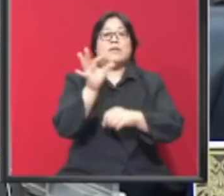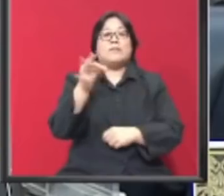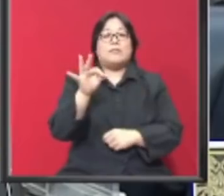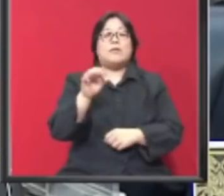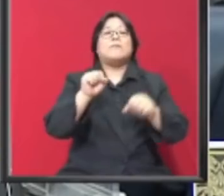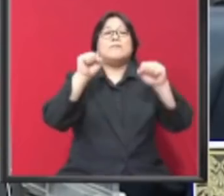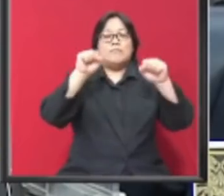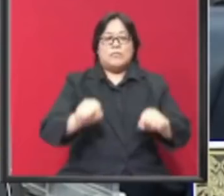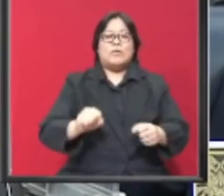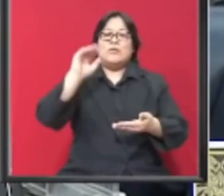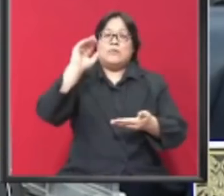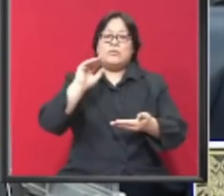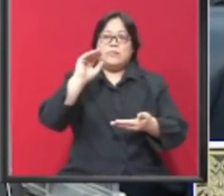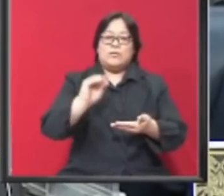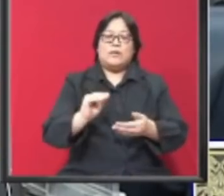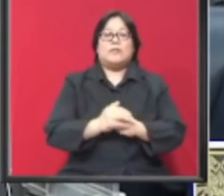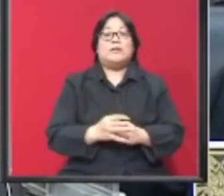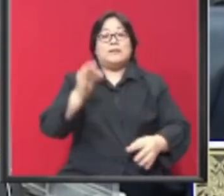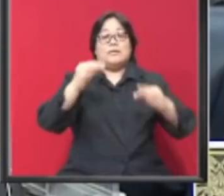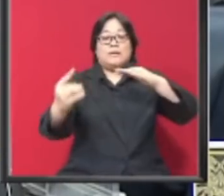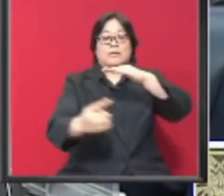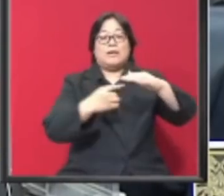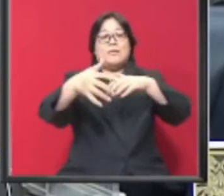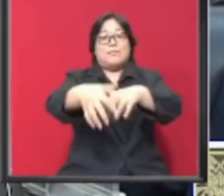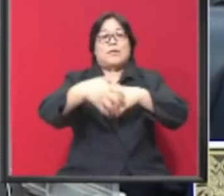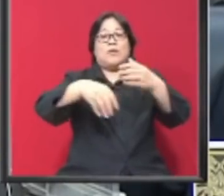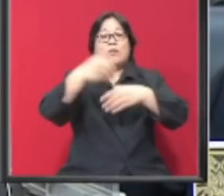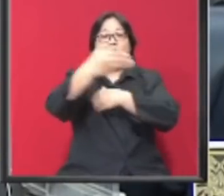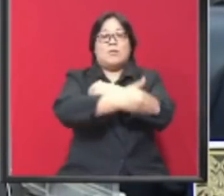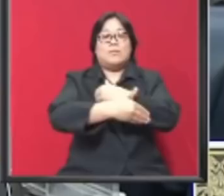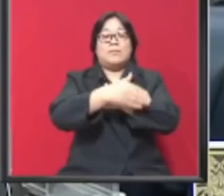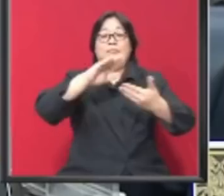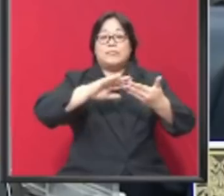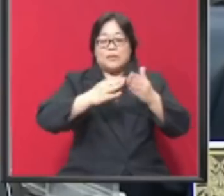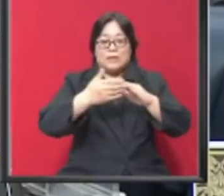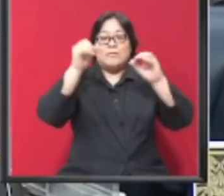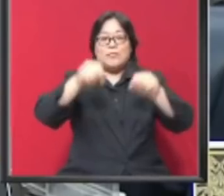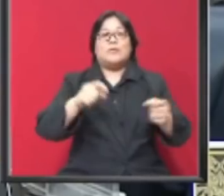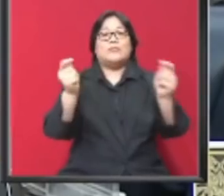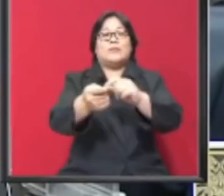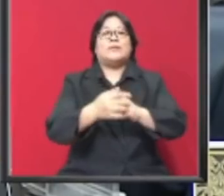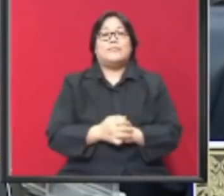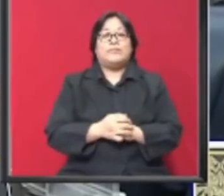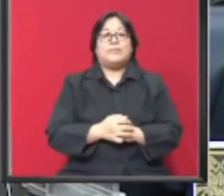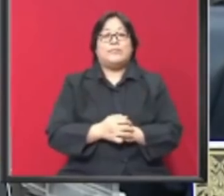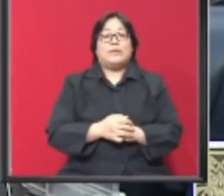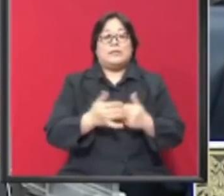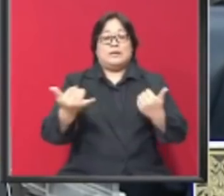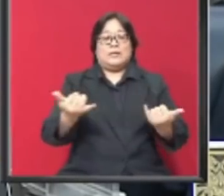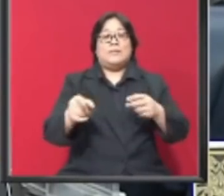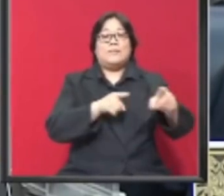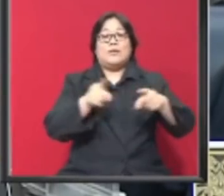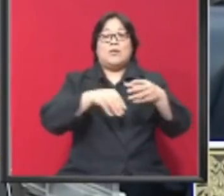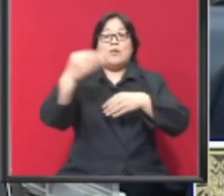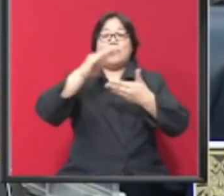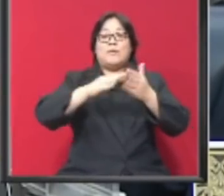19 boleh dikurangkan jika dasar pertanian luar Bandar dipindah petanian 2 Banda sehingga kini